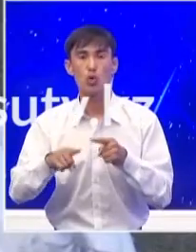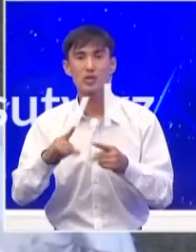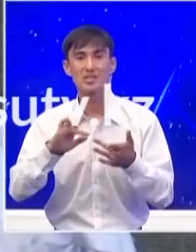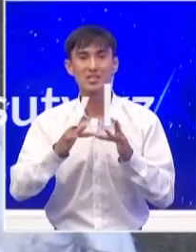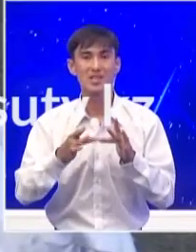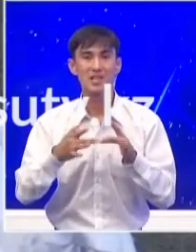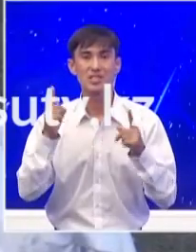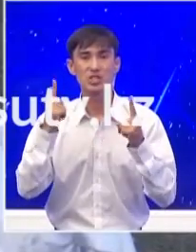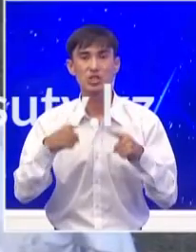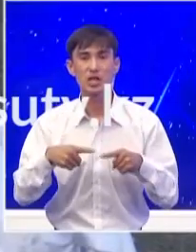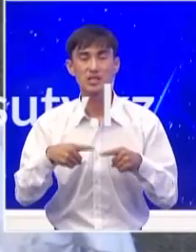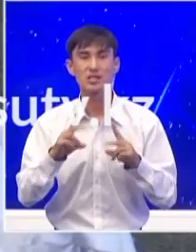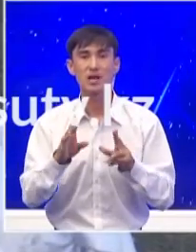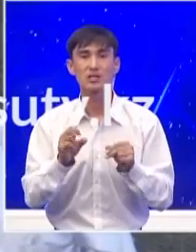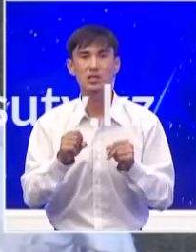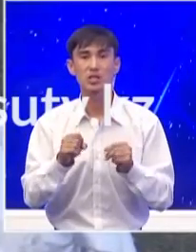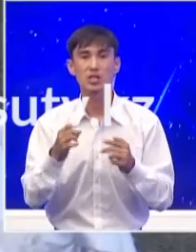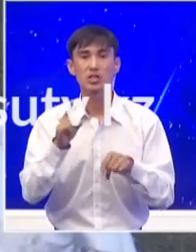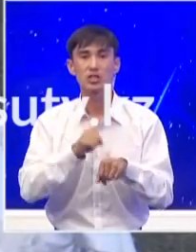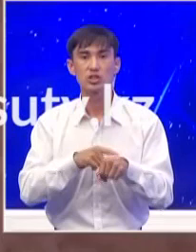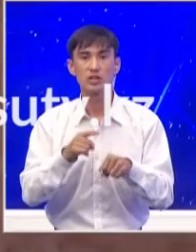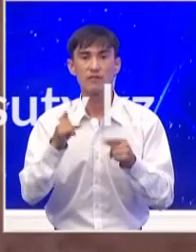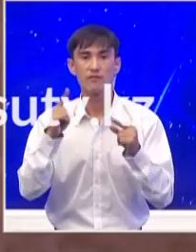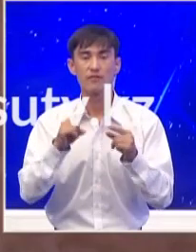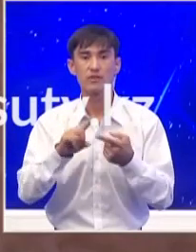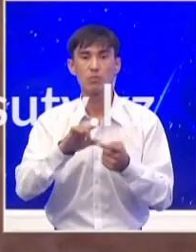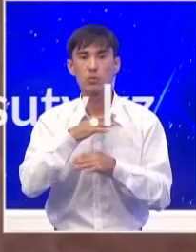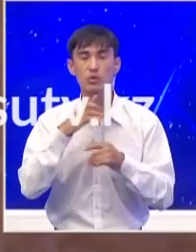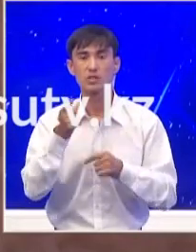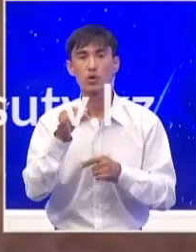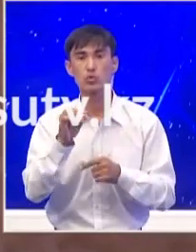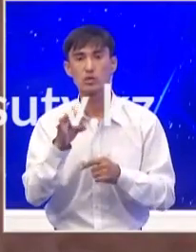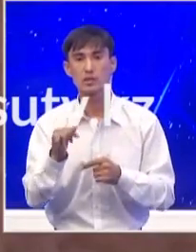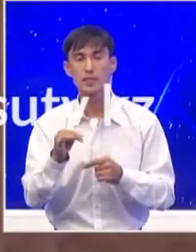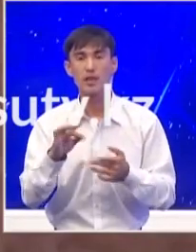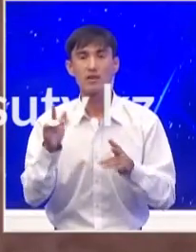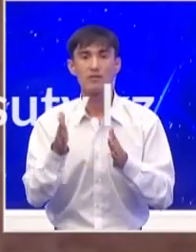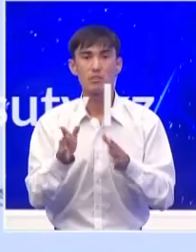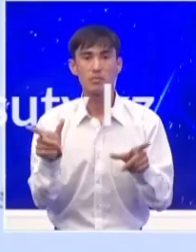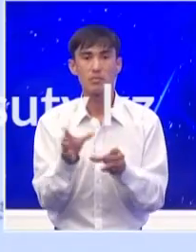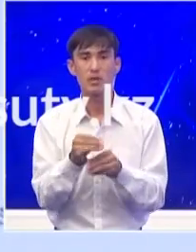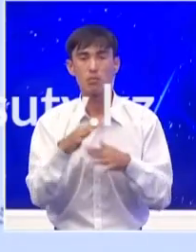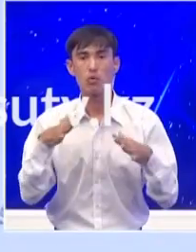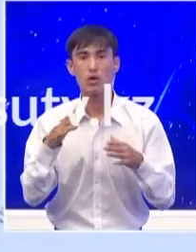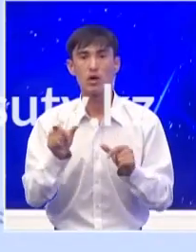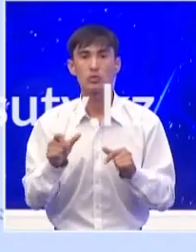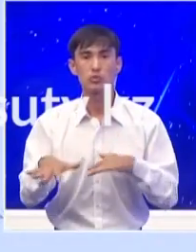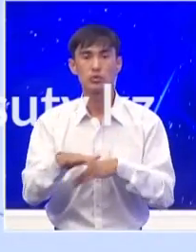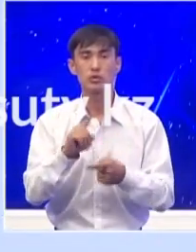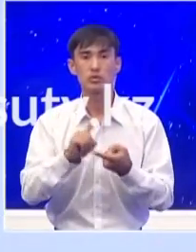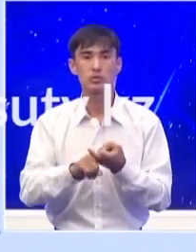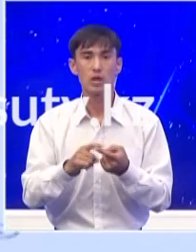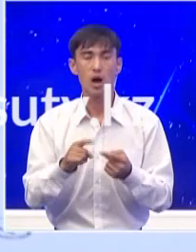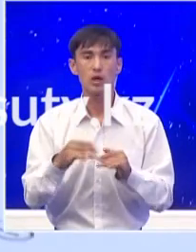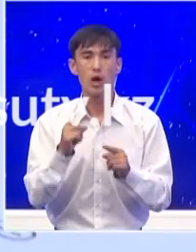значительно снижается в так называемые часы наивысшей загрузки это когда одновременно интернетом пользуется большое количество человек